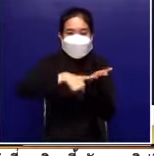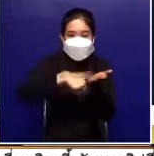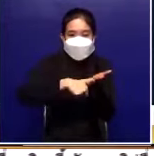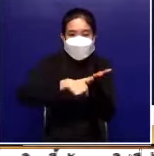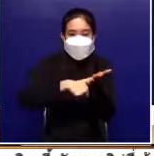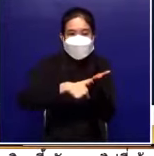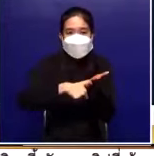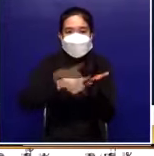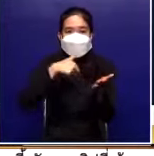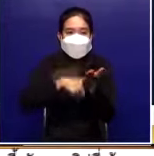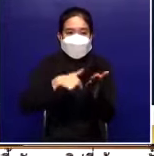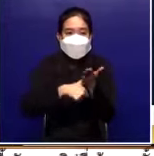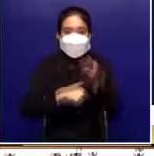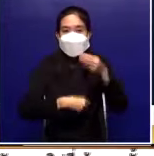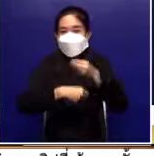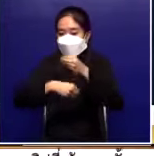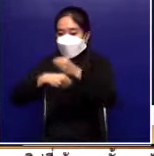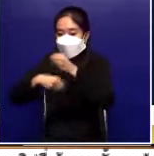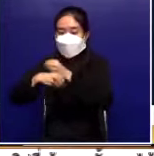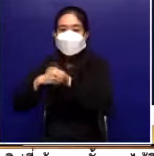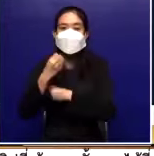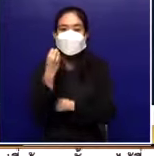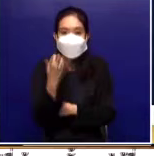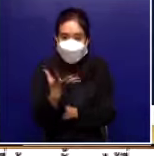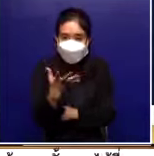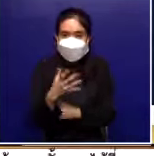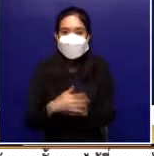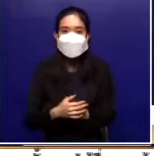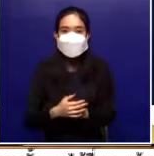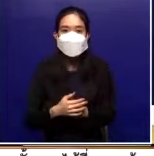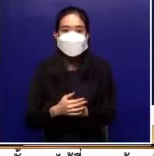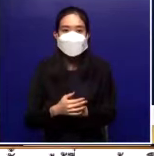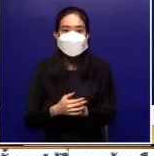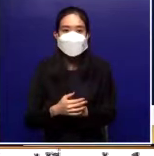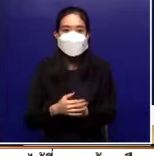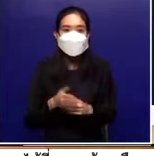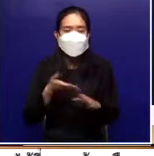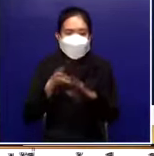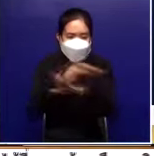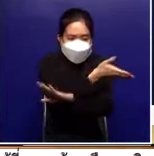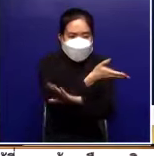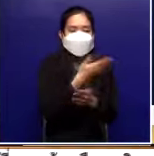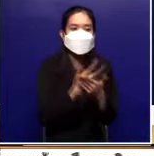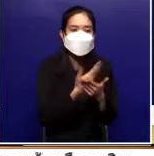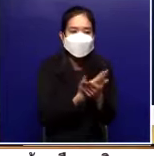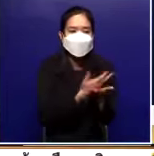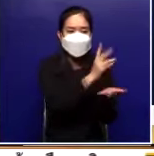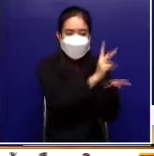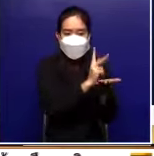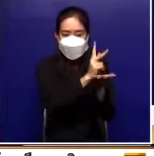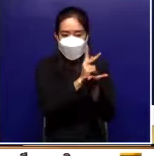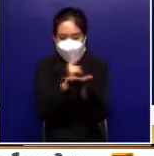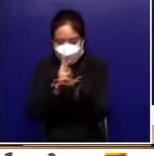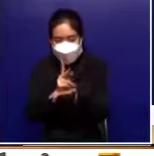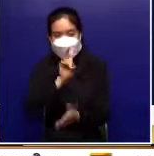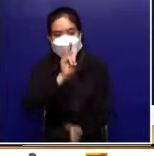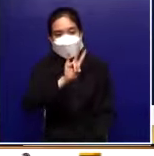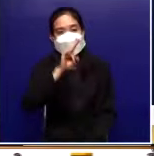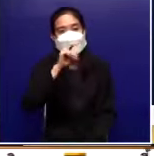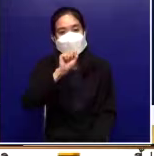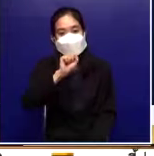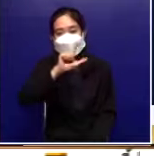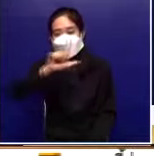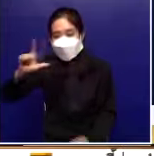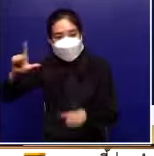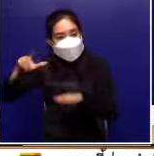ะดีจำได้ไหมฮะสัปดาห์ก่อนหน้านั้นตั้งงบประมาณที่จะกู้700ล้านบาทแม่มีคนบอก